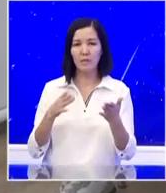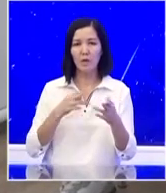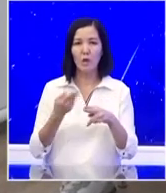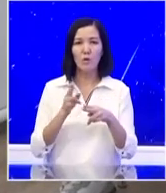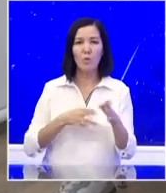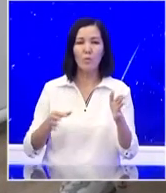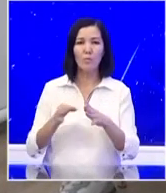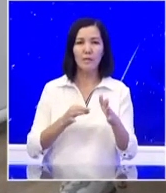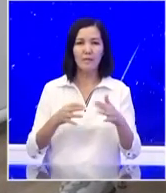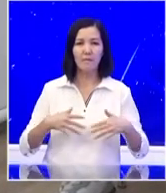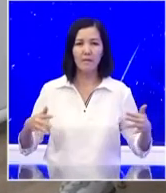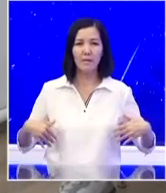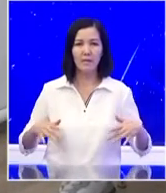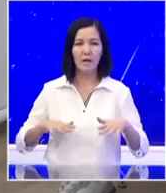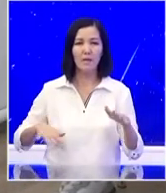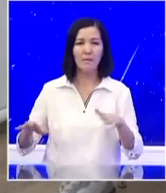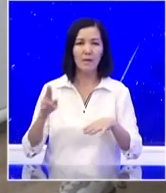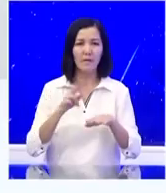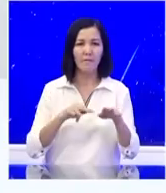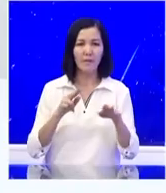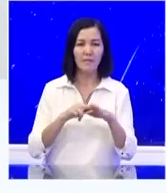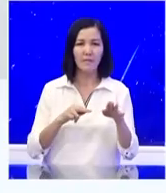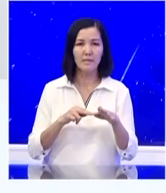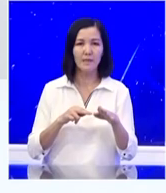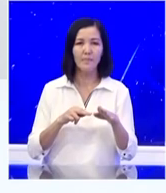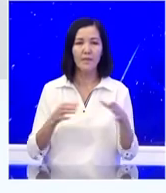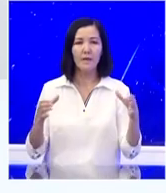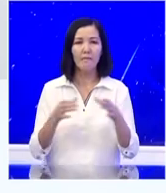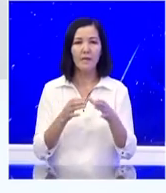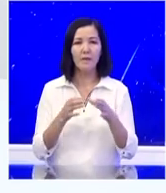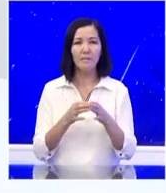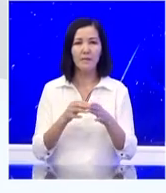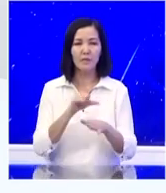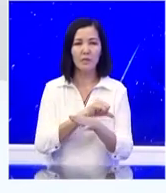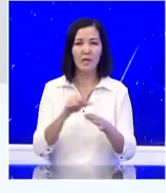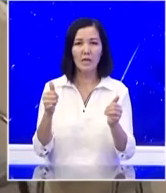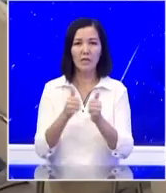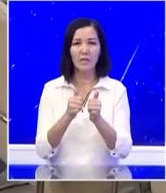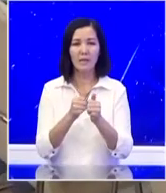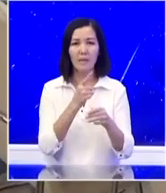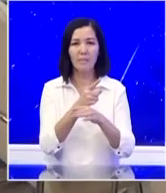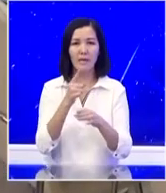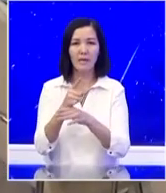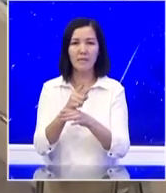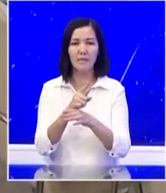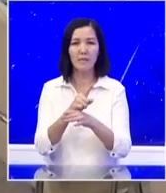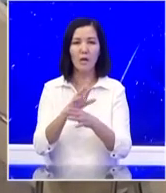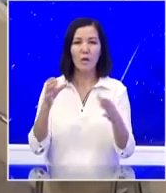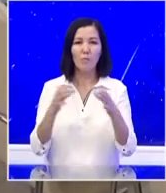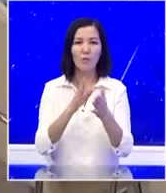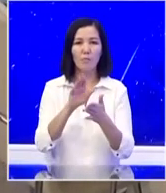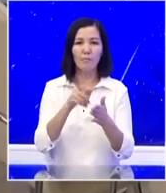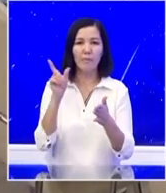Сондай-ақ облыстық ветеринариялық аумақтық инспекциясы және аталған ведомствоның шекара маңындағы бекеттерде бақылау бөлімінің басшысына